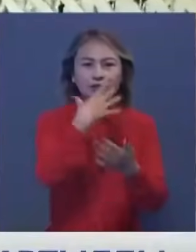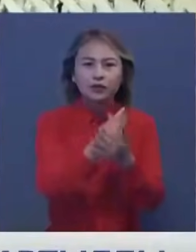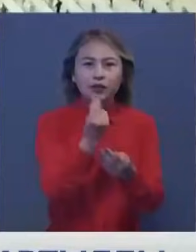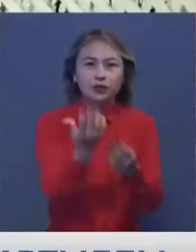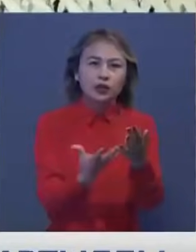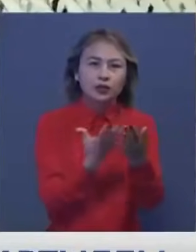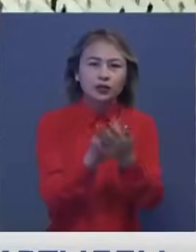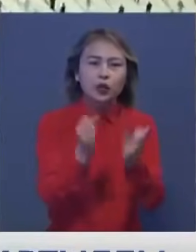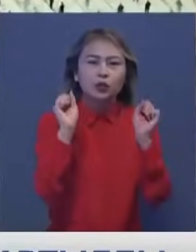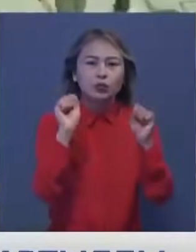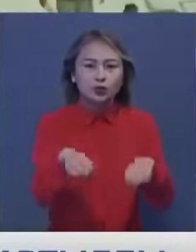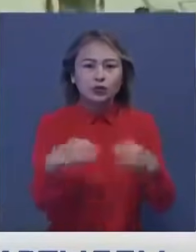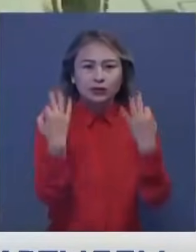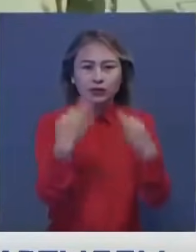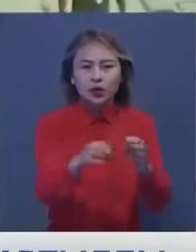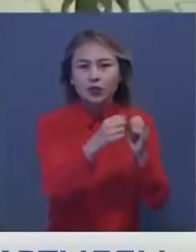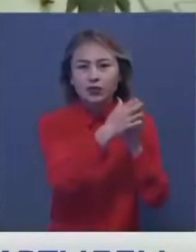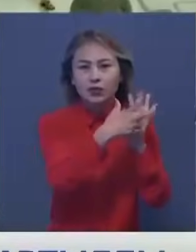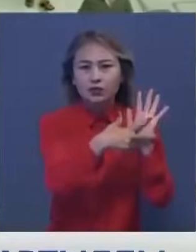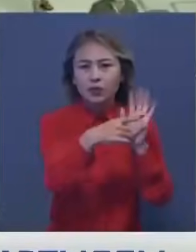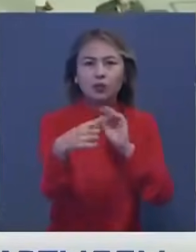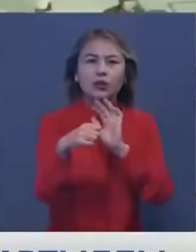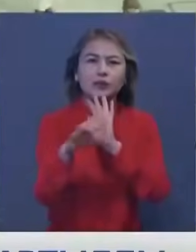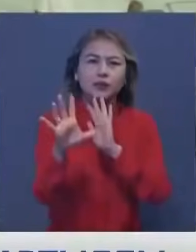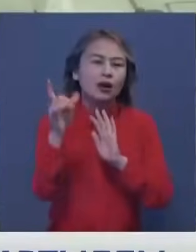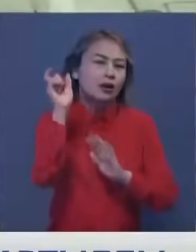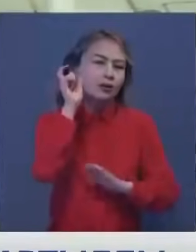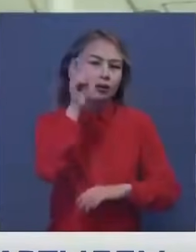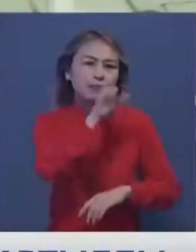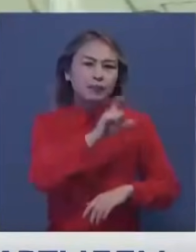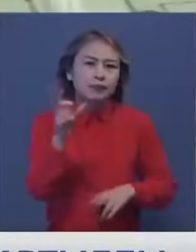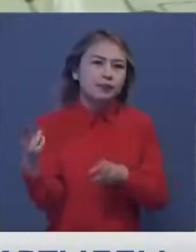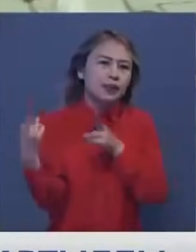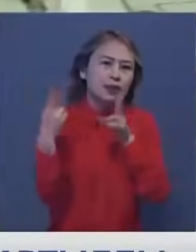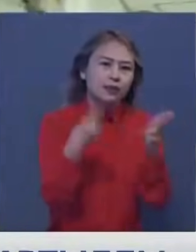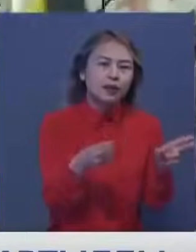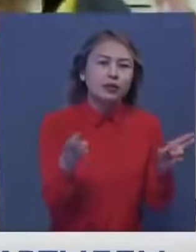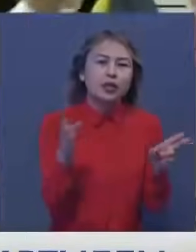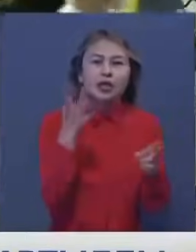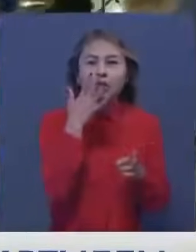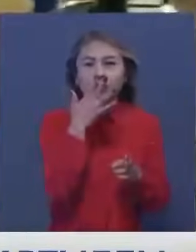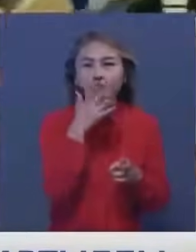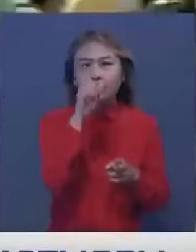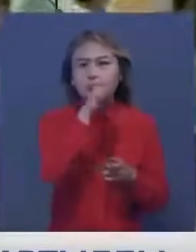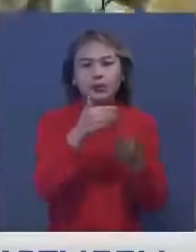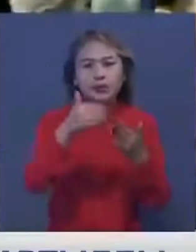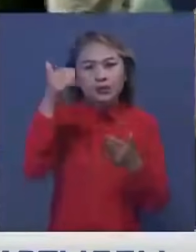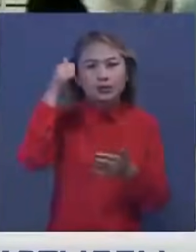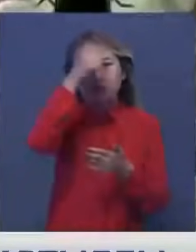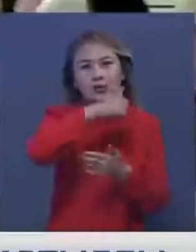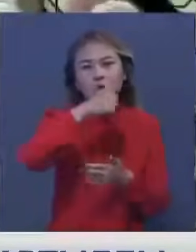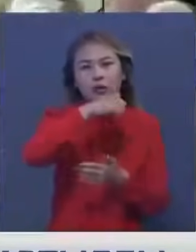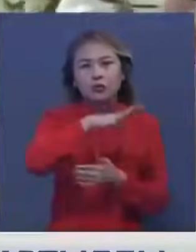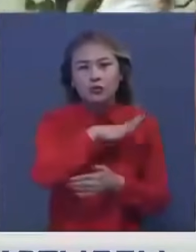қаржы тануға рұқсат берді. Оның ішінде 18 бен 65 жас аралығындағы азаматтар ғана Меккеге баралады. Шетелдіктер